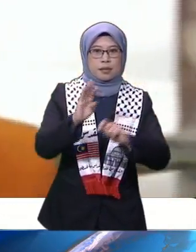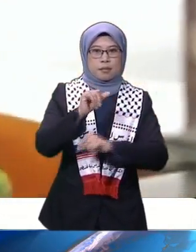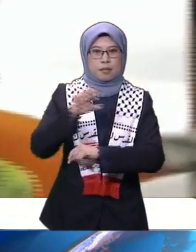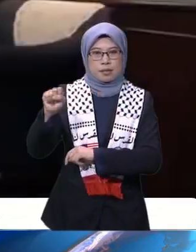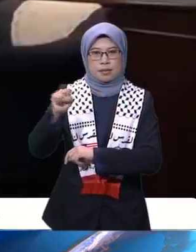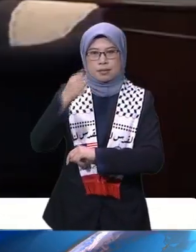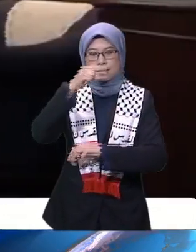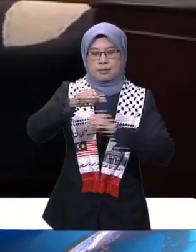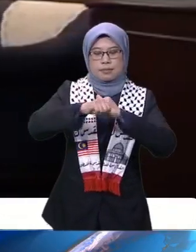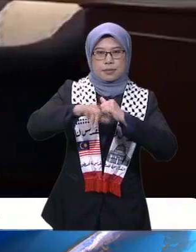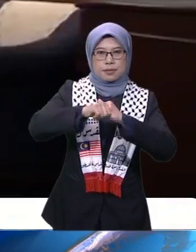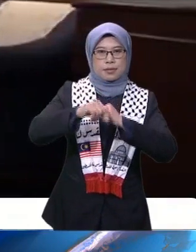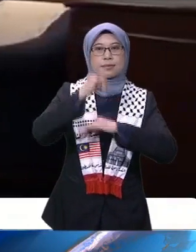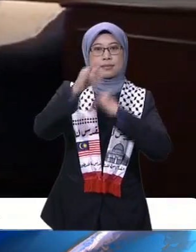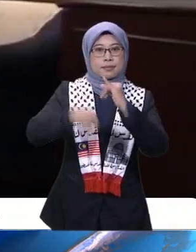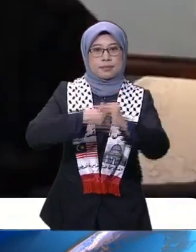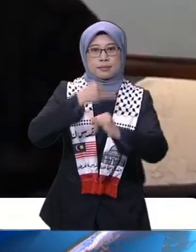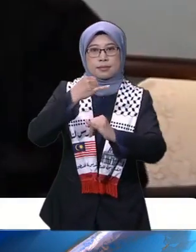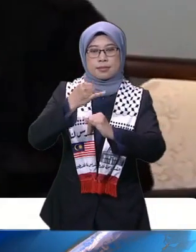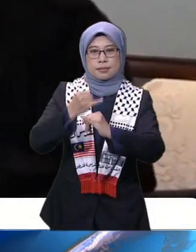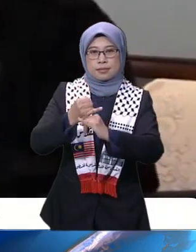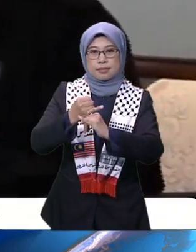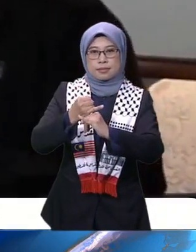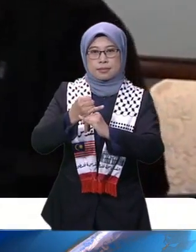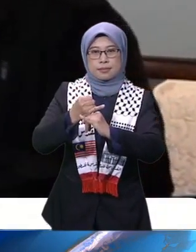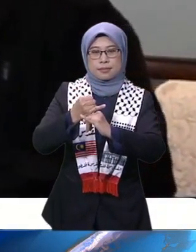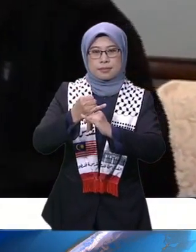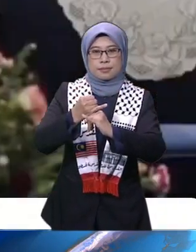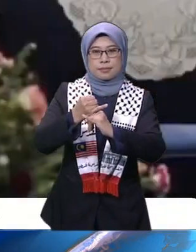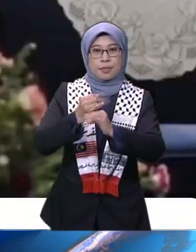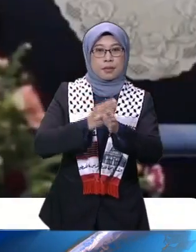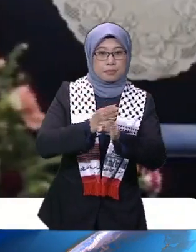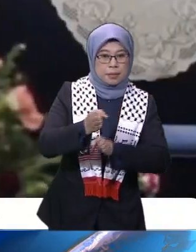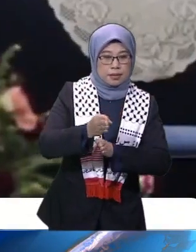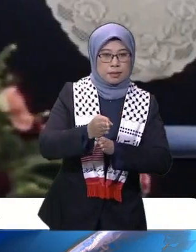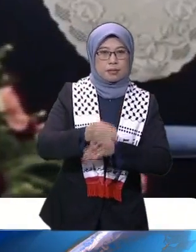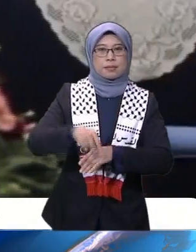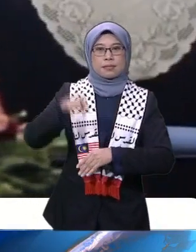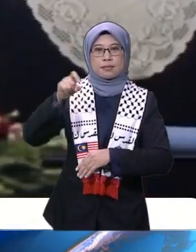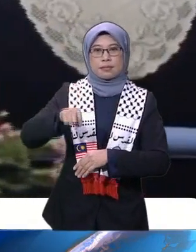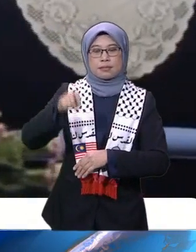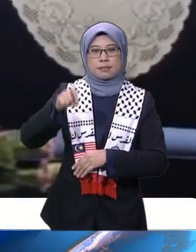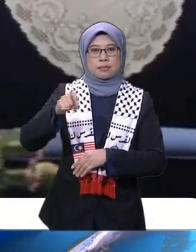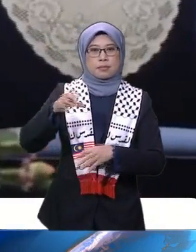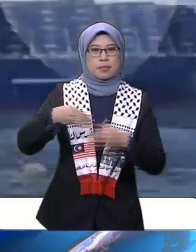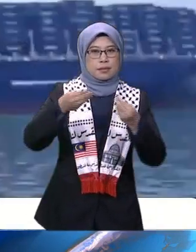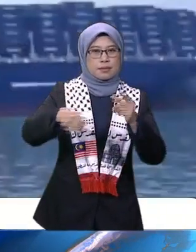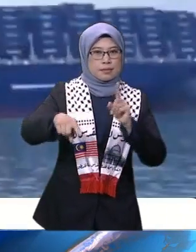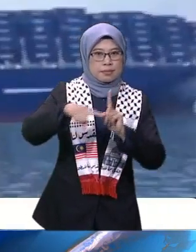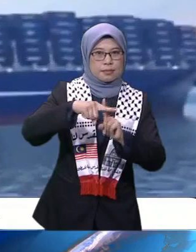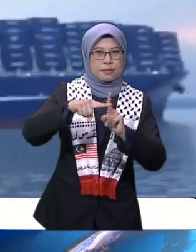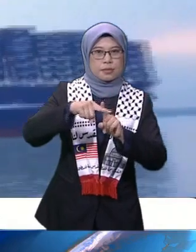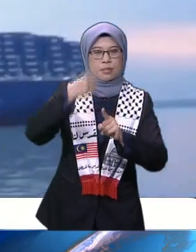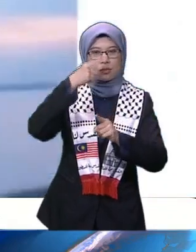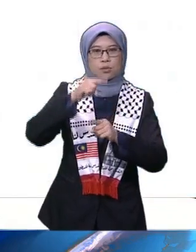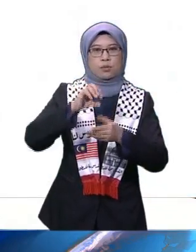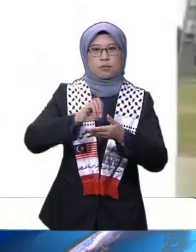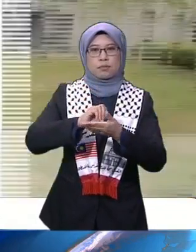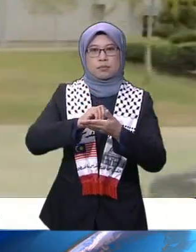marketplace in the international arena where they have been give positive reviews